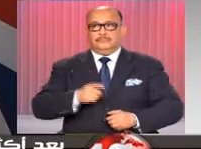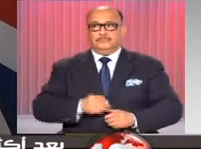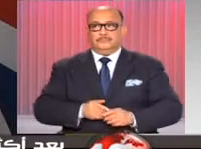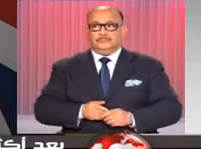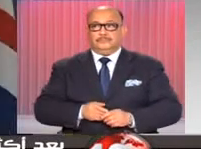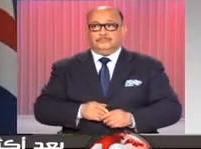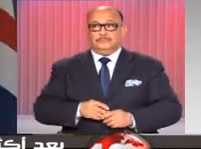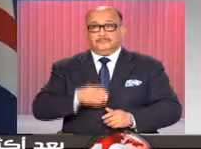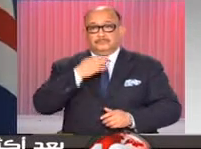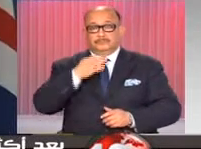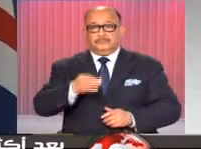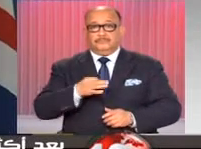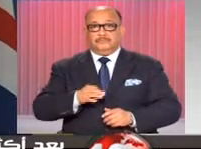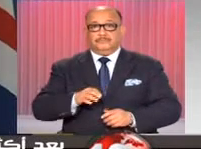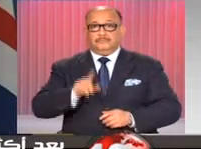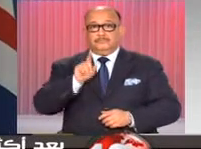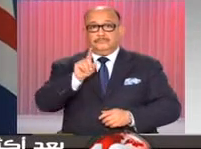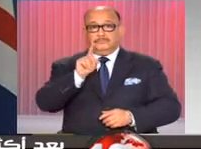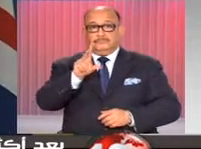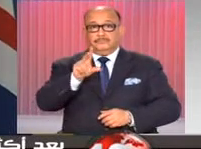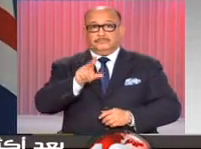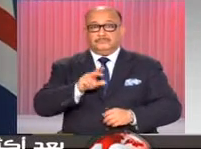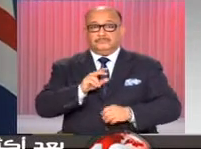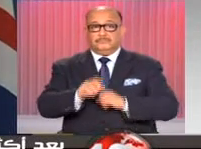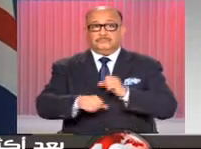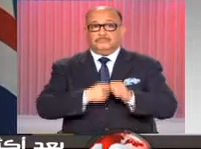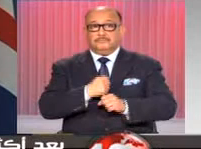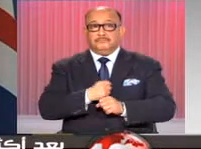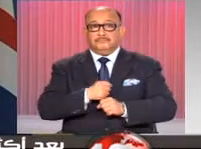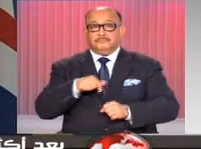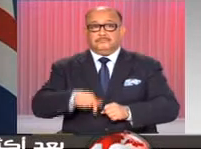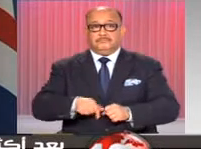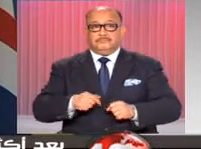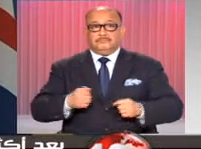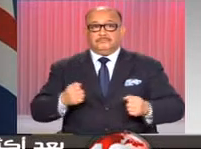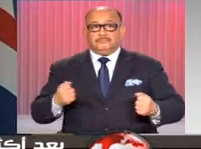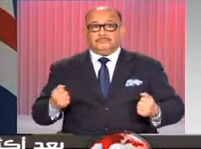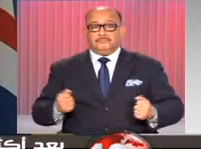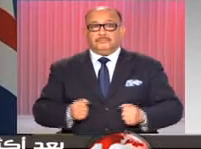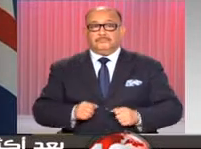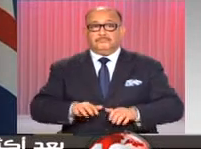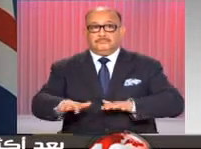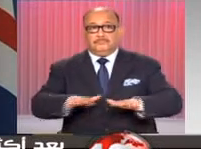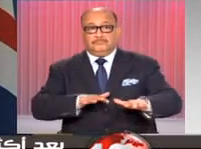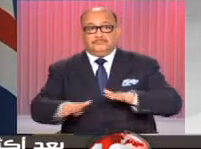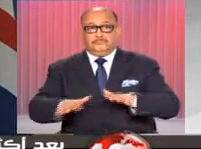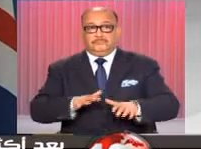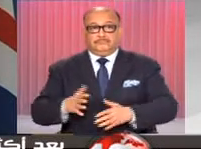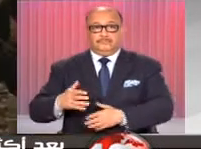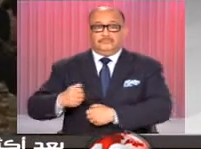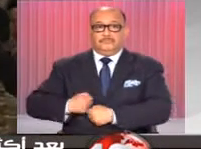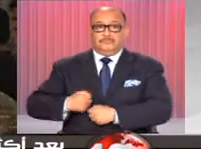جديدة لمدة عامين تواصل مهمة التحالف في تدريب قوات الأمن الأفغانية حسب مصادر أعلام.